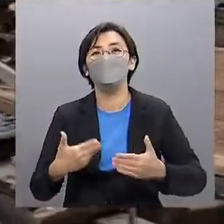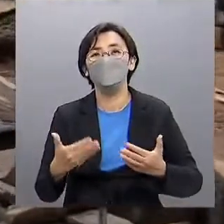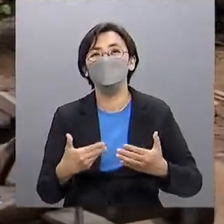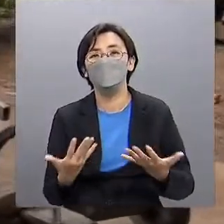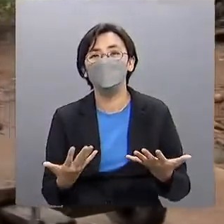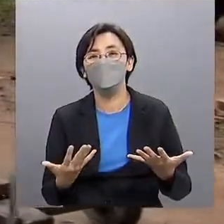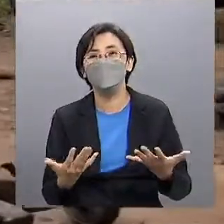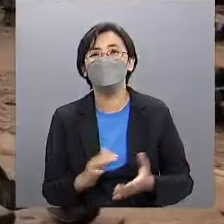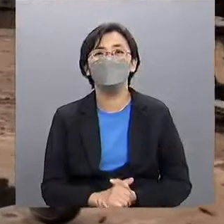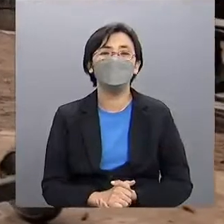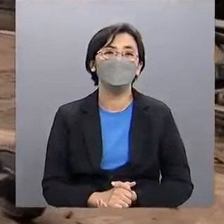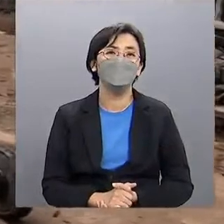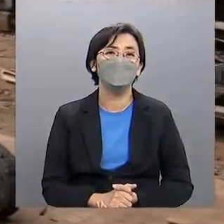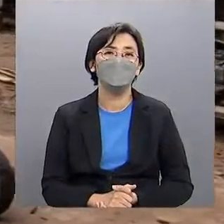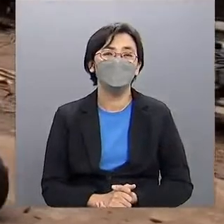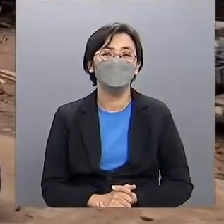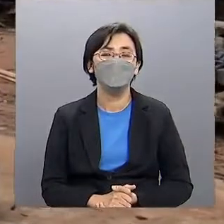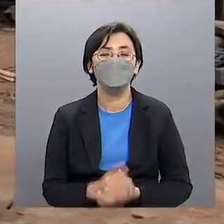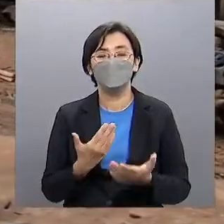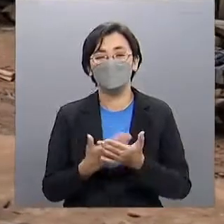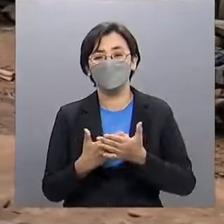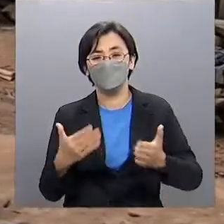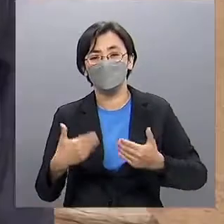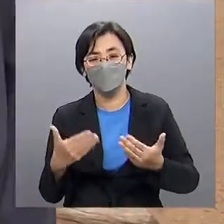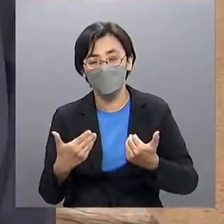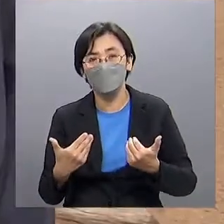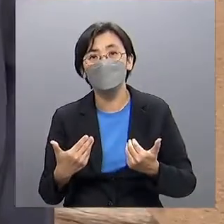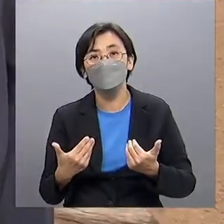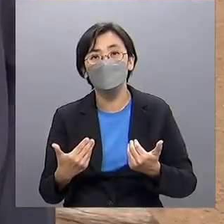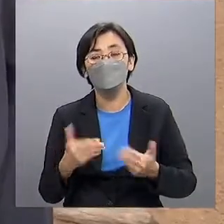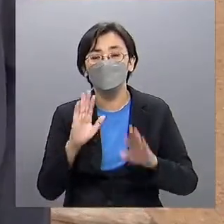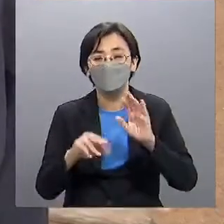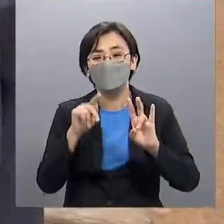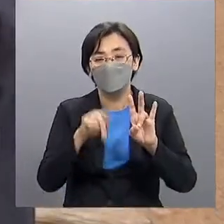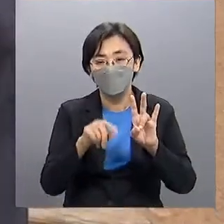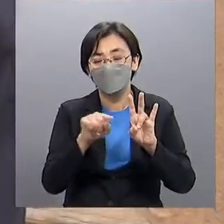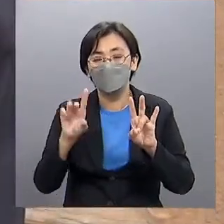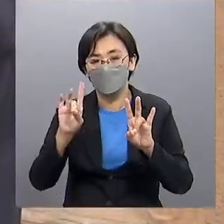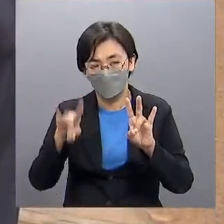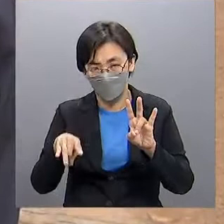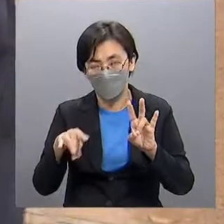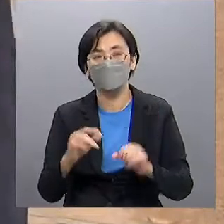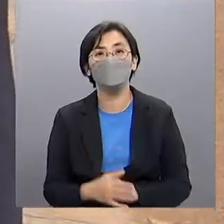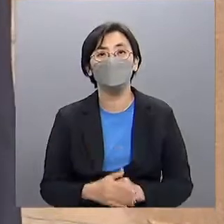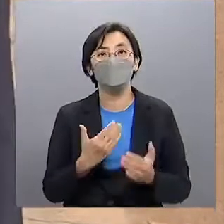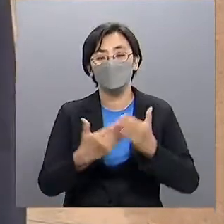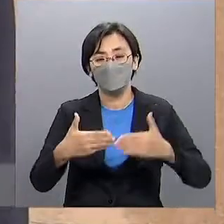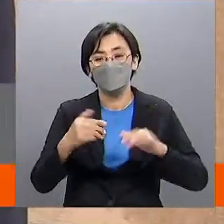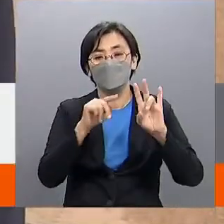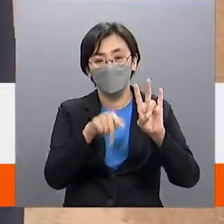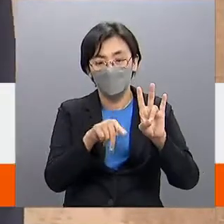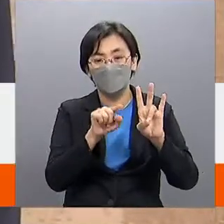็ทั้งหมดต่อวันนี ้อ๋อได้ก็ประมาณสัก 7-8,000 นี่ครับ 7-8,000 เราก็เอาหักเข้